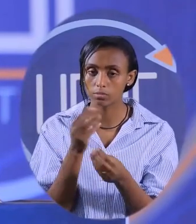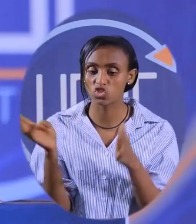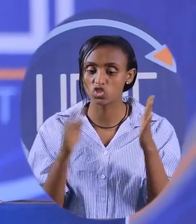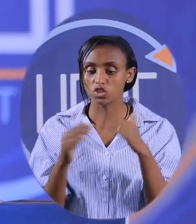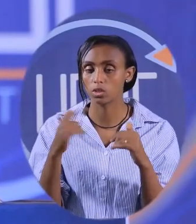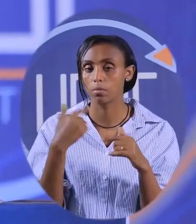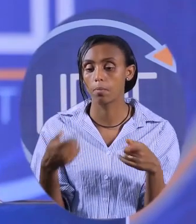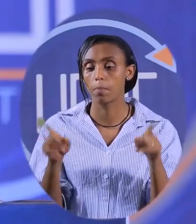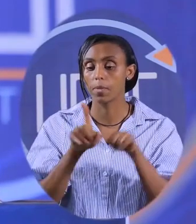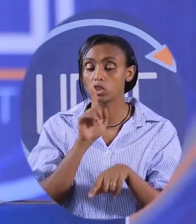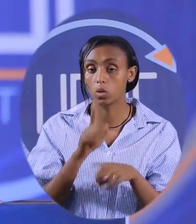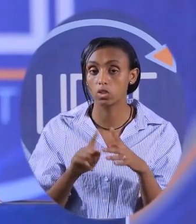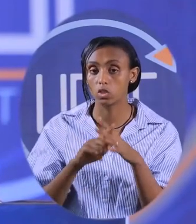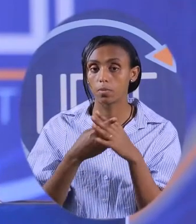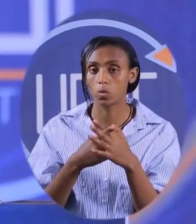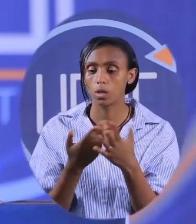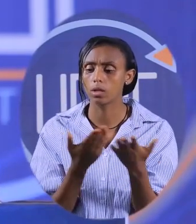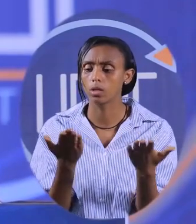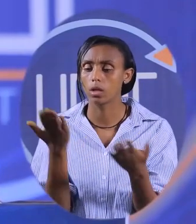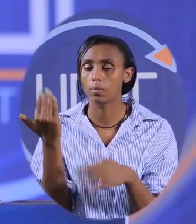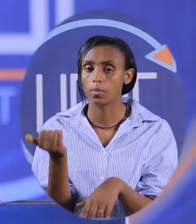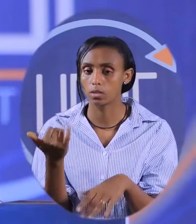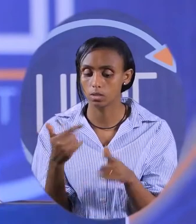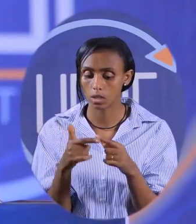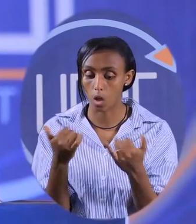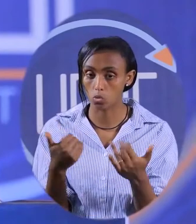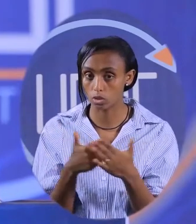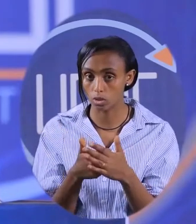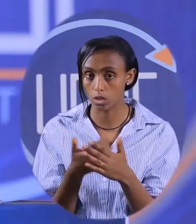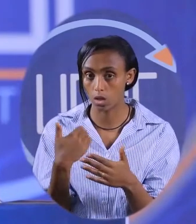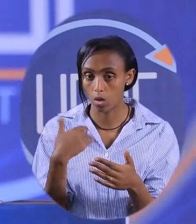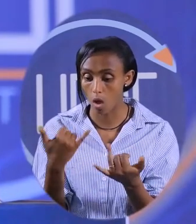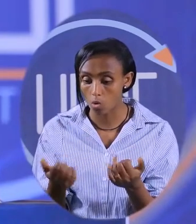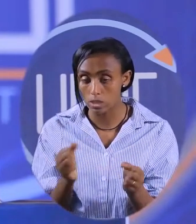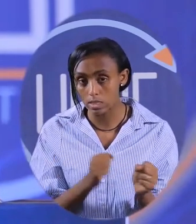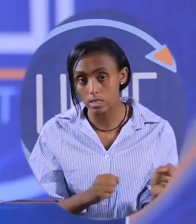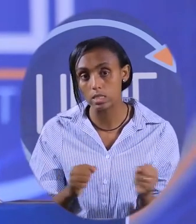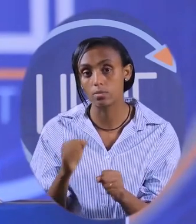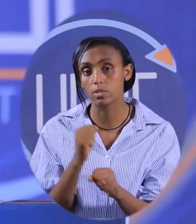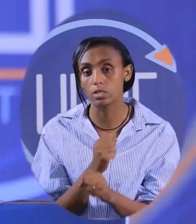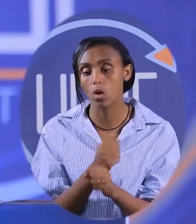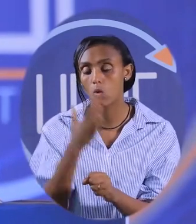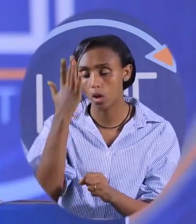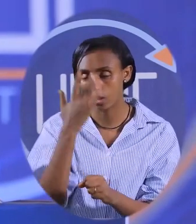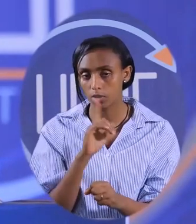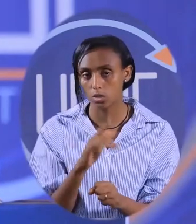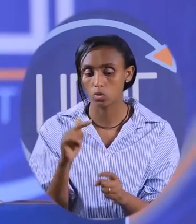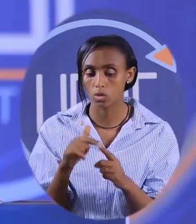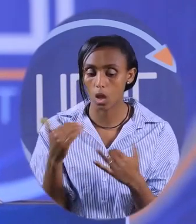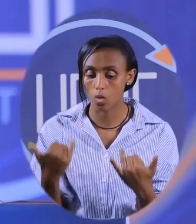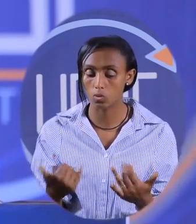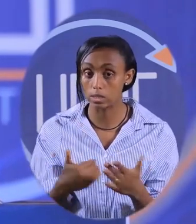የጀመረው ነው? የት ነው የነበር ነው? እስካሁን ገና አሁን ሲስተም እንሰራው እስከ ዛሬ ለምንድን ሲስተም ያልነበረን? አይ